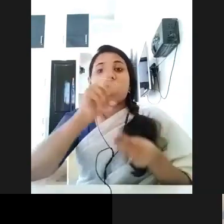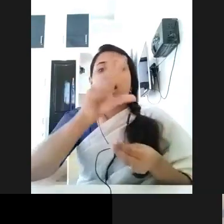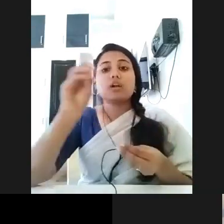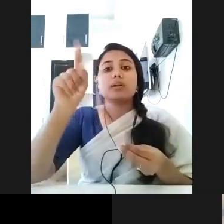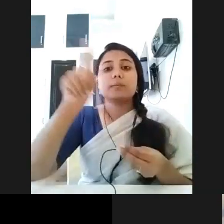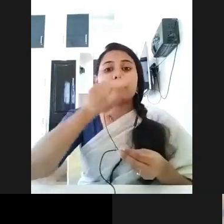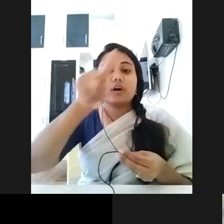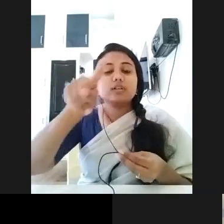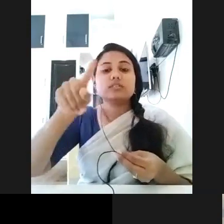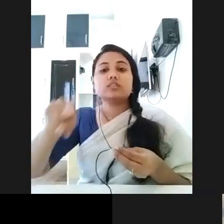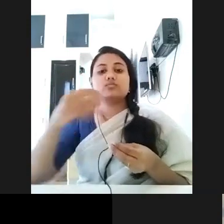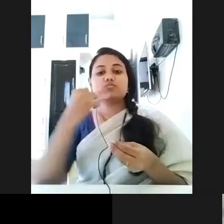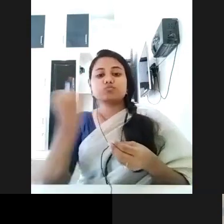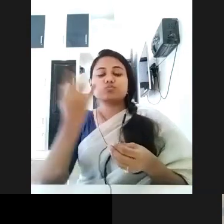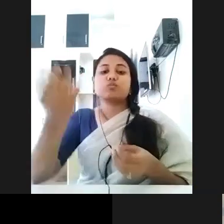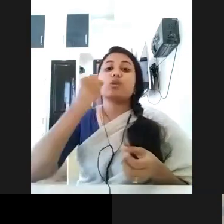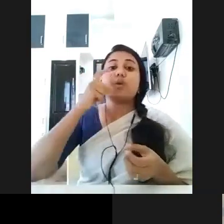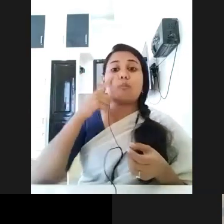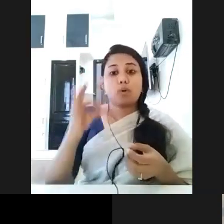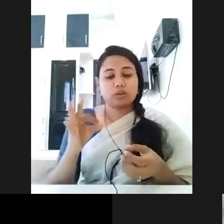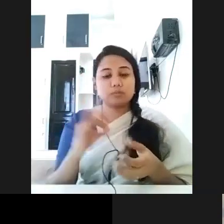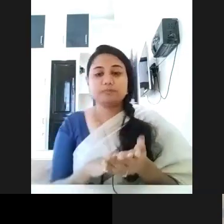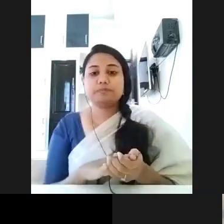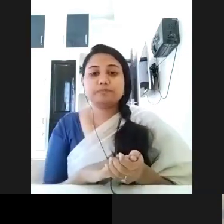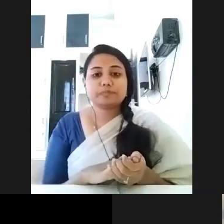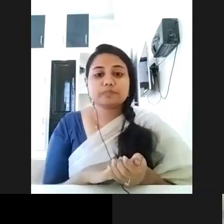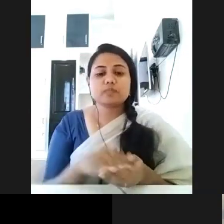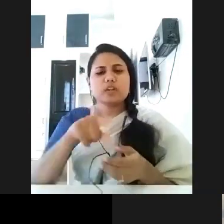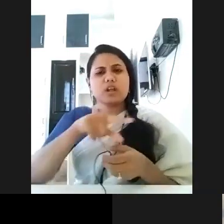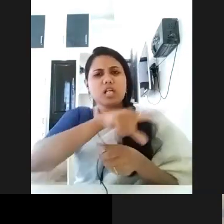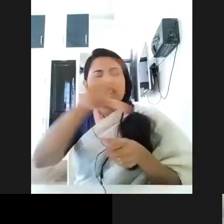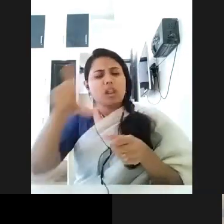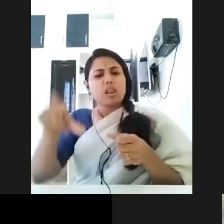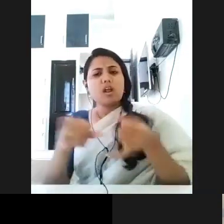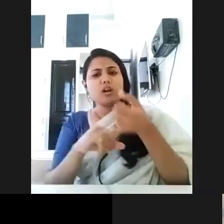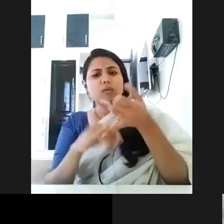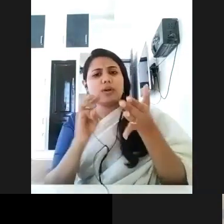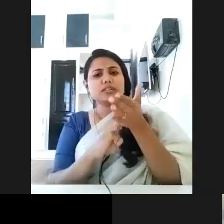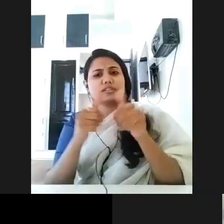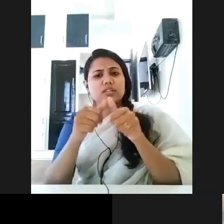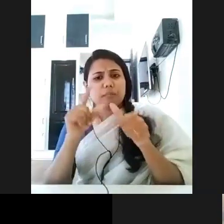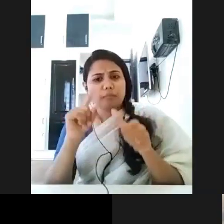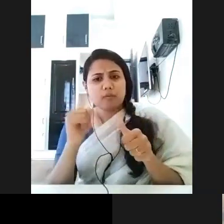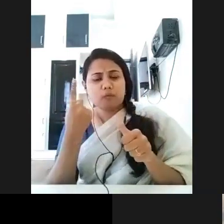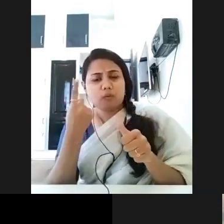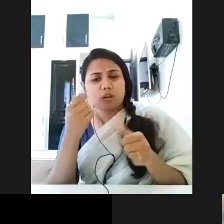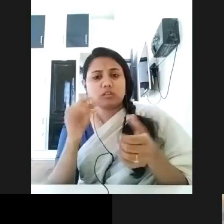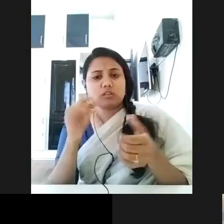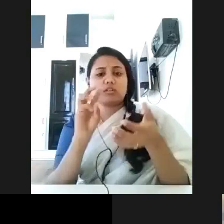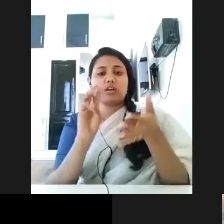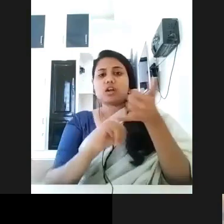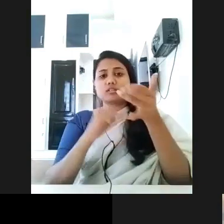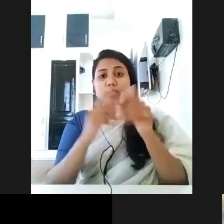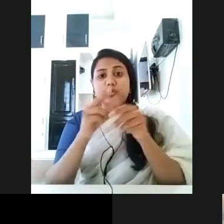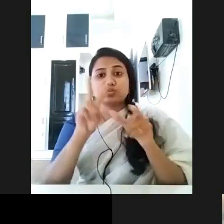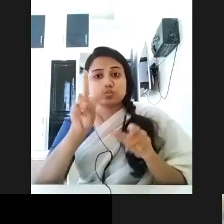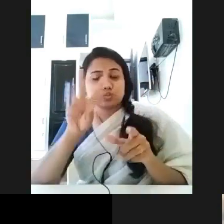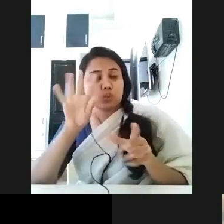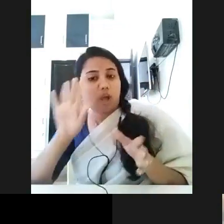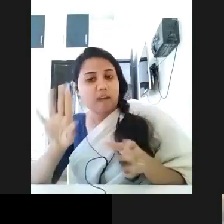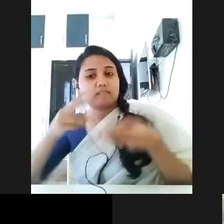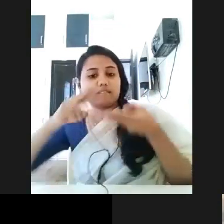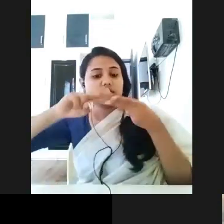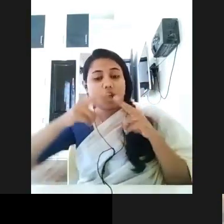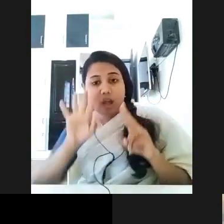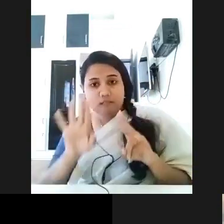ഈ SMN1 നമ്മുടെ എല്ലാവരുടെ ശരീരത്തിലും SMN1 SMN2 പറഞ്ഞ് ഈ ജീനുകൾ ഉണ്ടാവുന്നതാണ്. ഈ SMN1